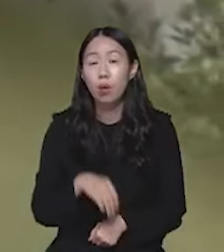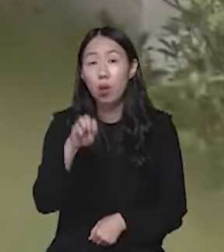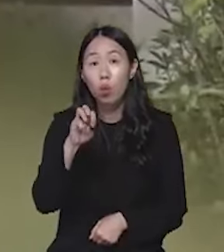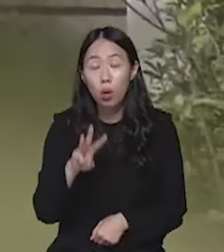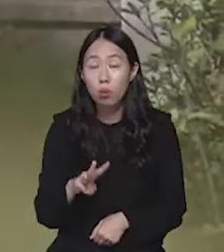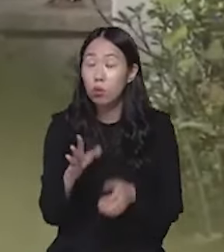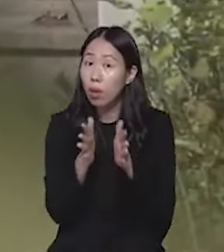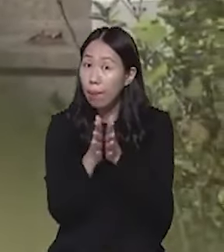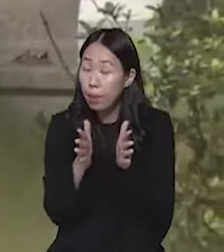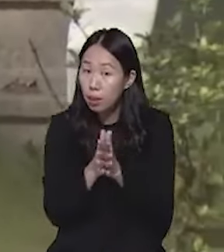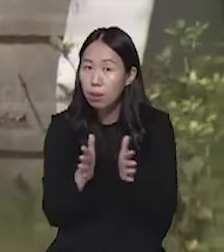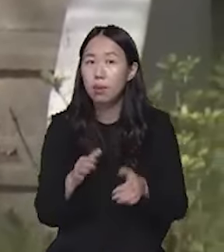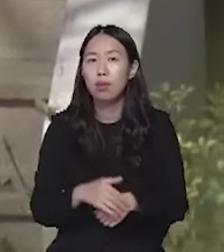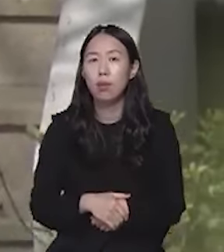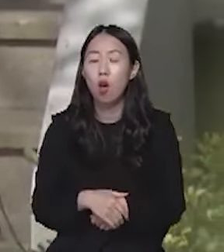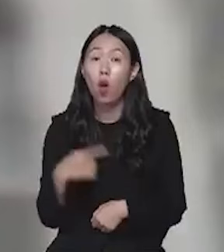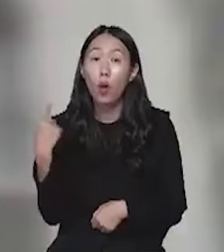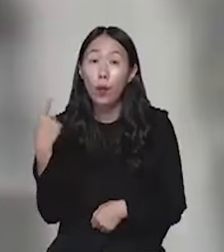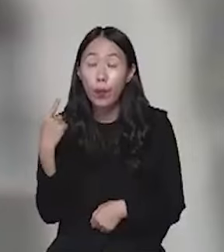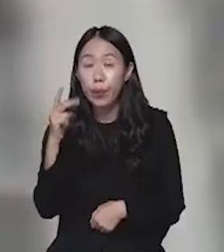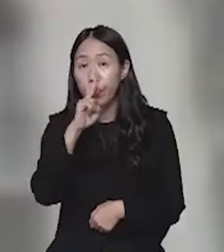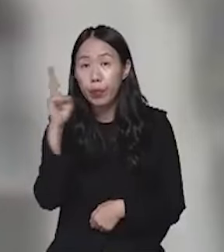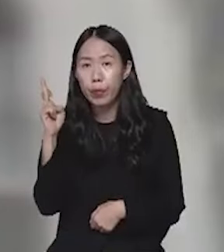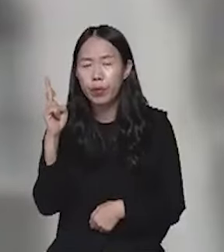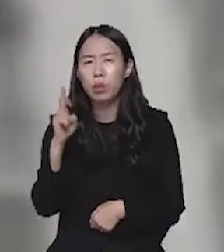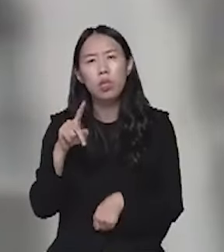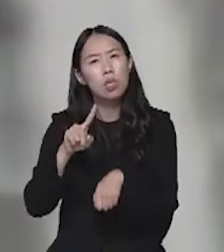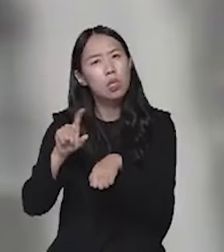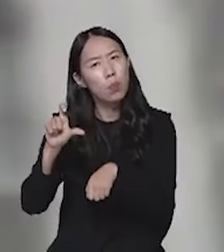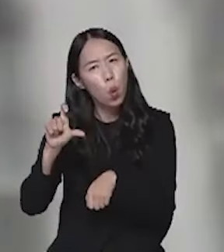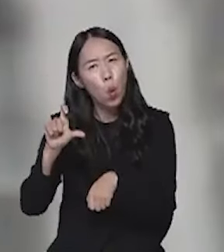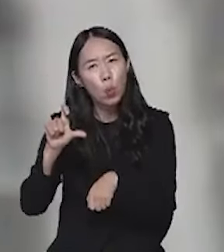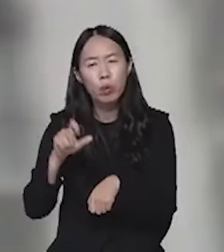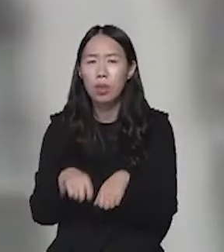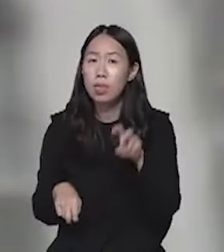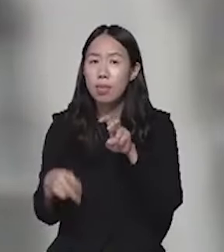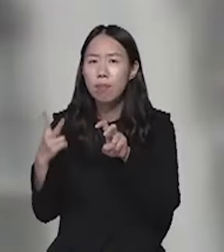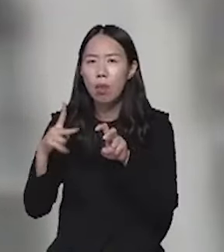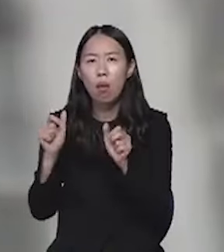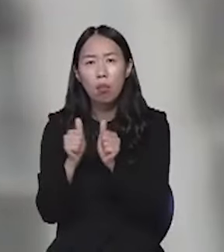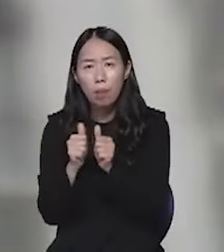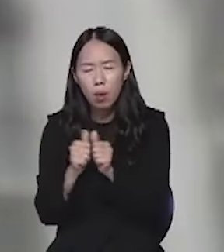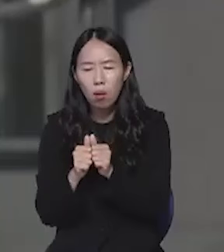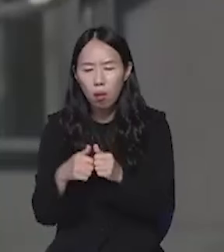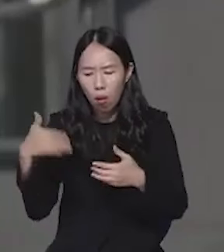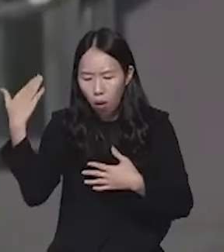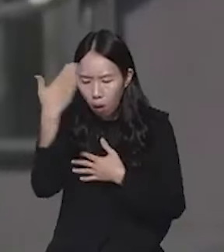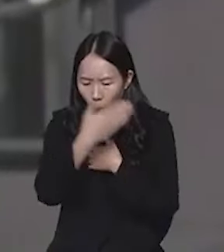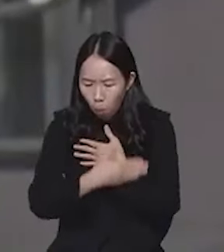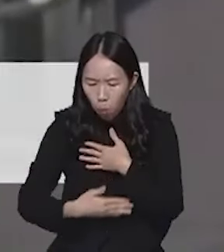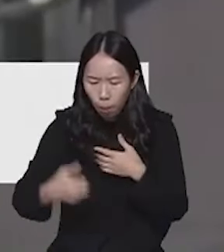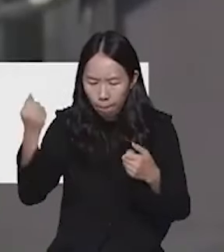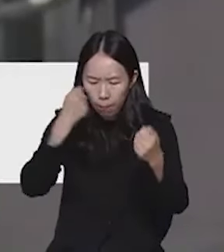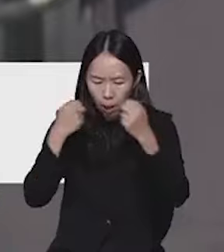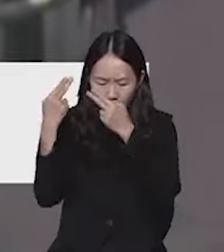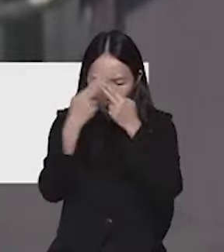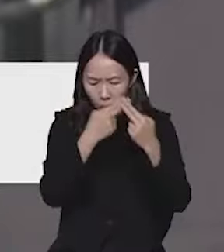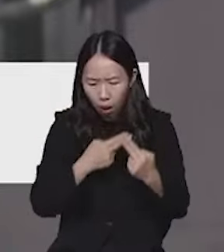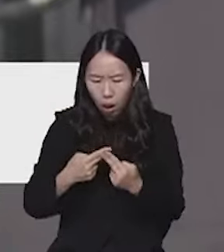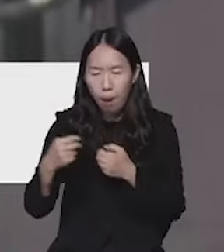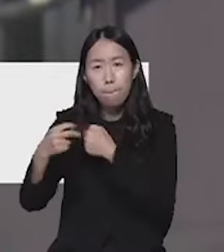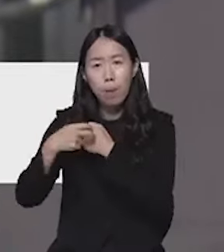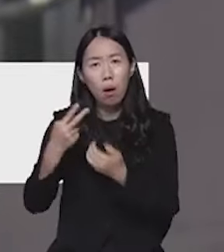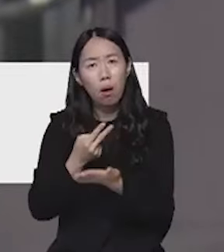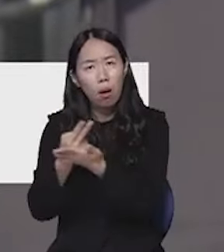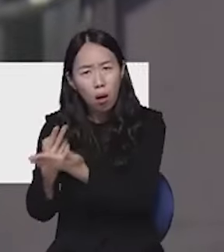광주의 한 아파트. 어제 낮 12시 15분쯤 20대 남성이 온몸에 타박상을 입은 채 병원으로